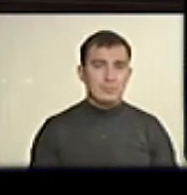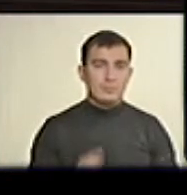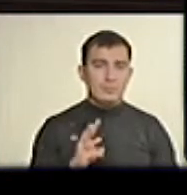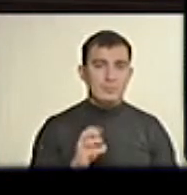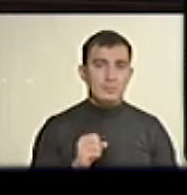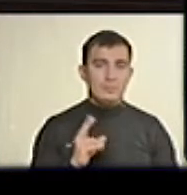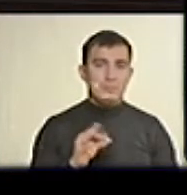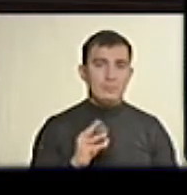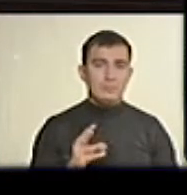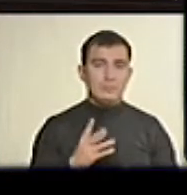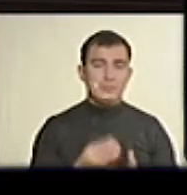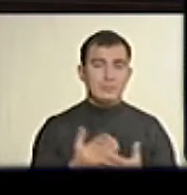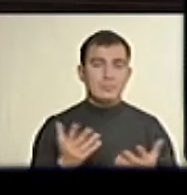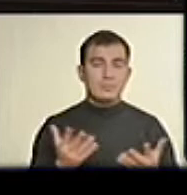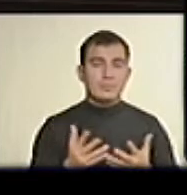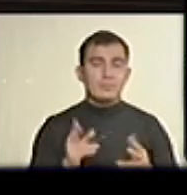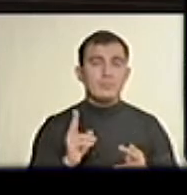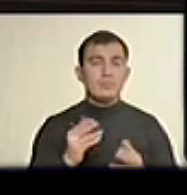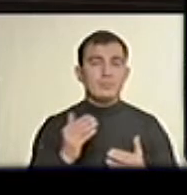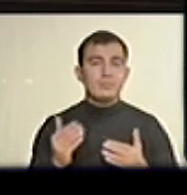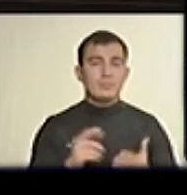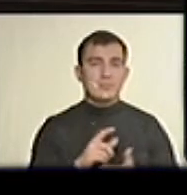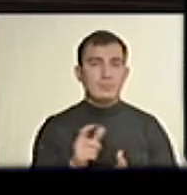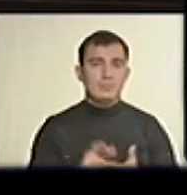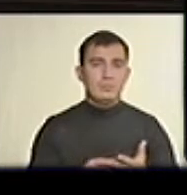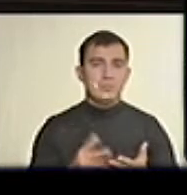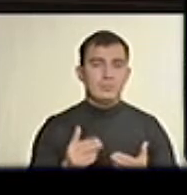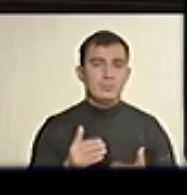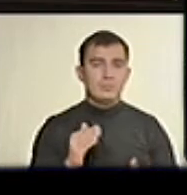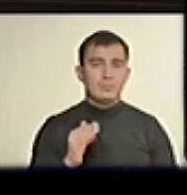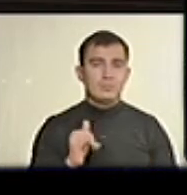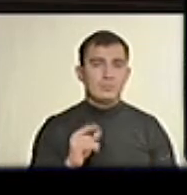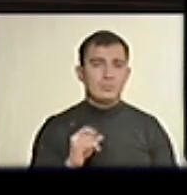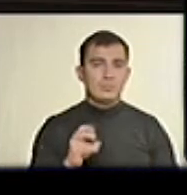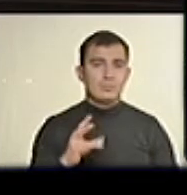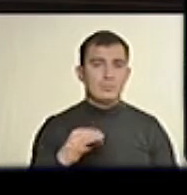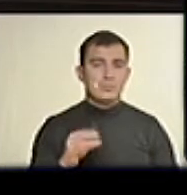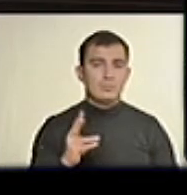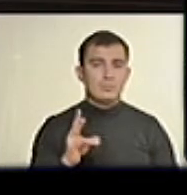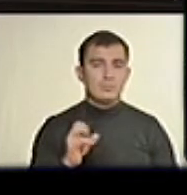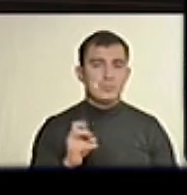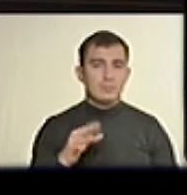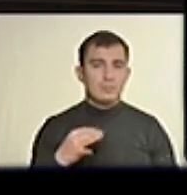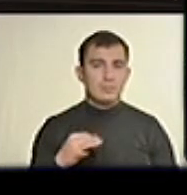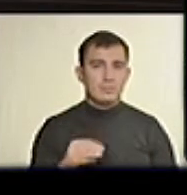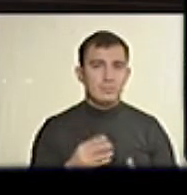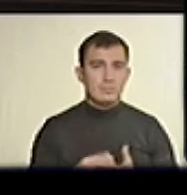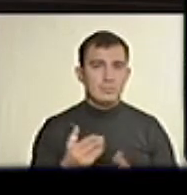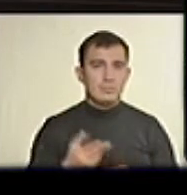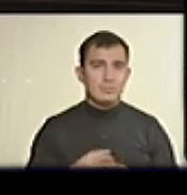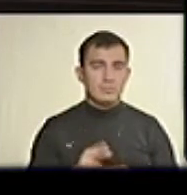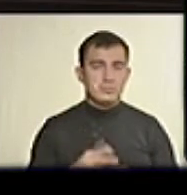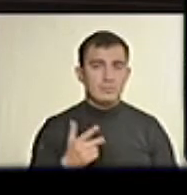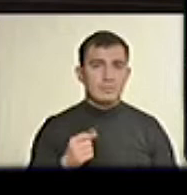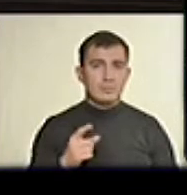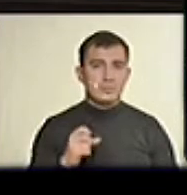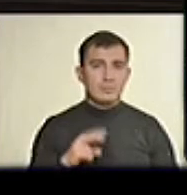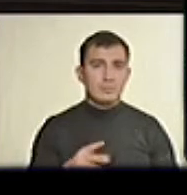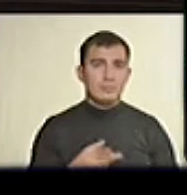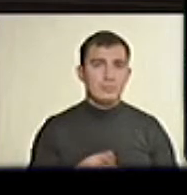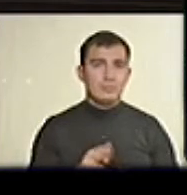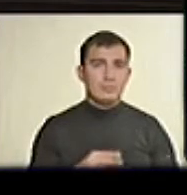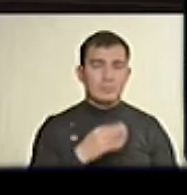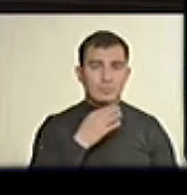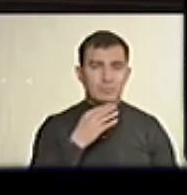kimlarning she'rlaridan ko'proq foydalanilgan? Albatta, o'sha Fuzuli, Navoiy, Bedil g'azallari maqom kuylari